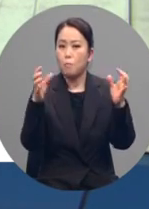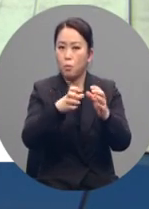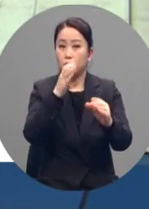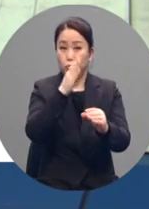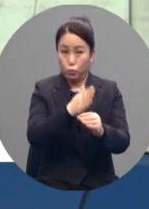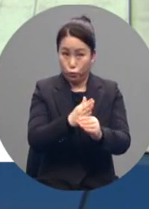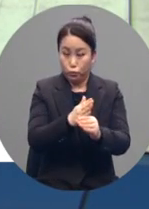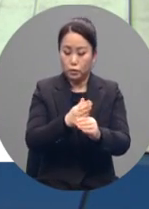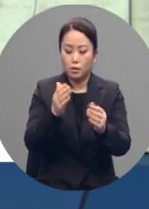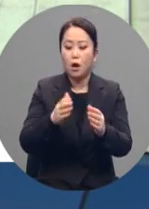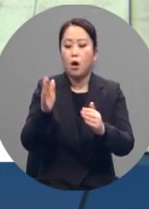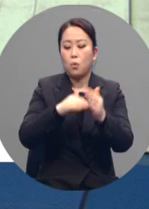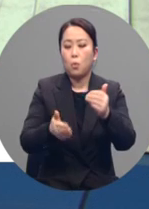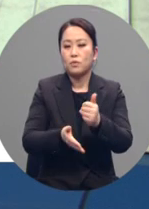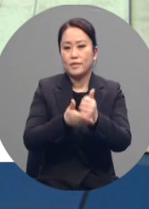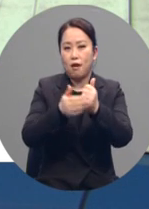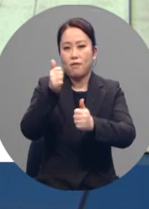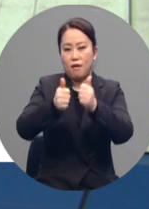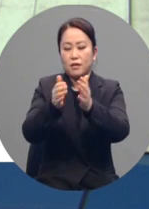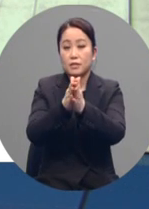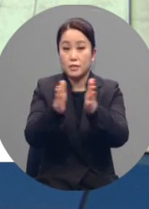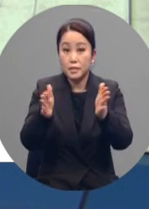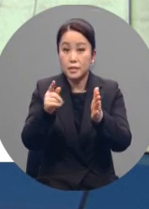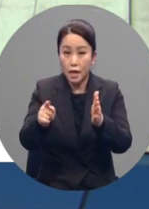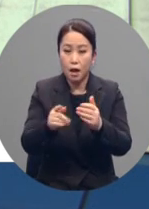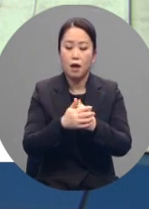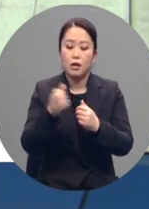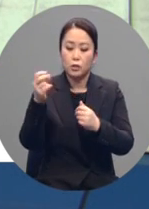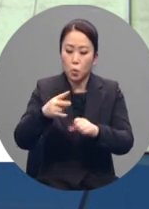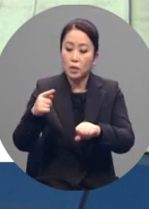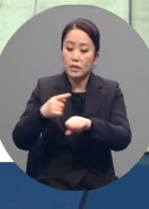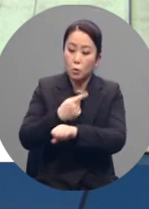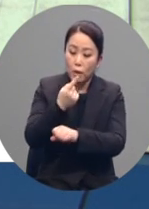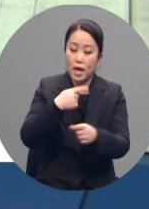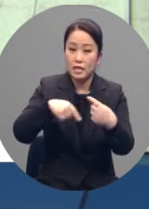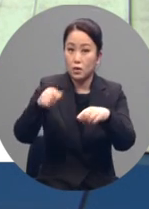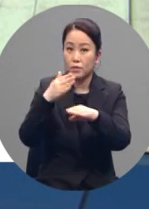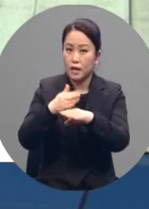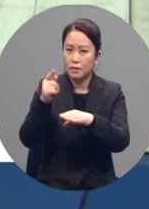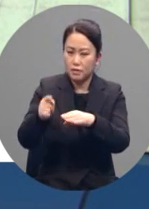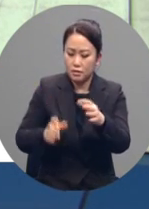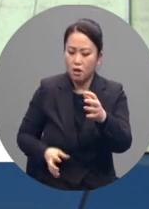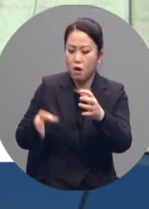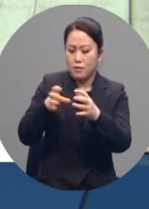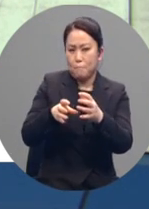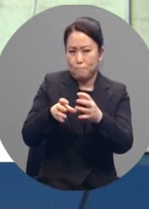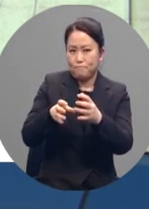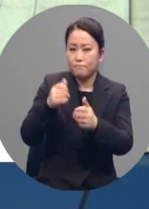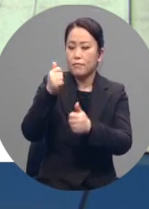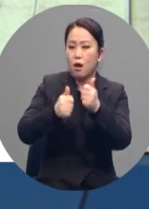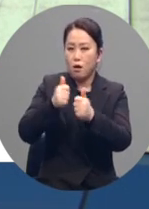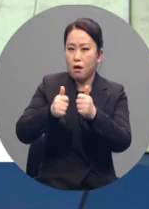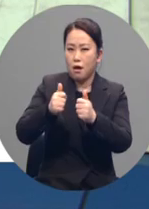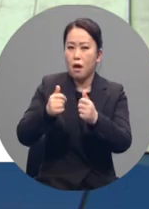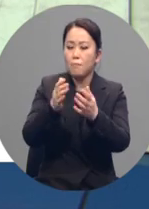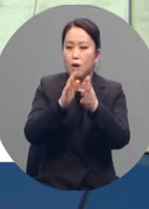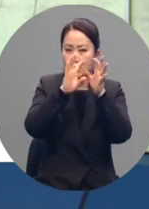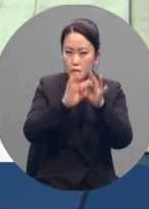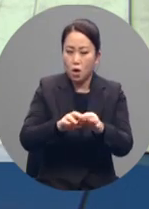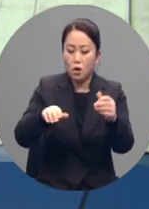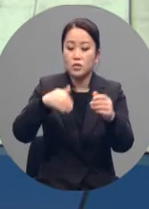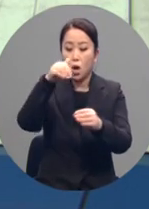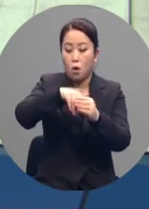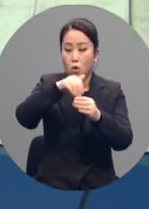올랐습니다. 제3지대 정당들의 연합 전선까지 더해지면서 부산의 선거 분위기가 무르익고 있습니다.